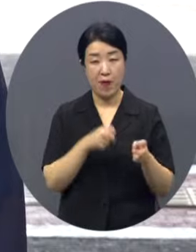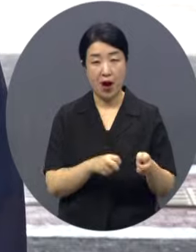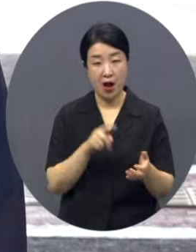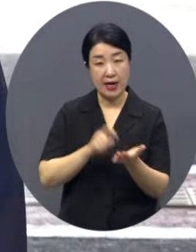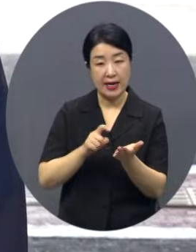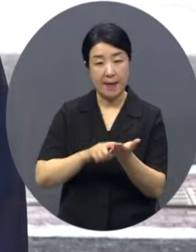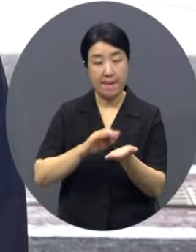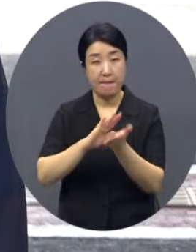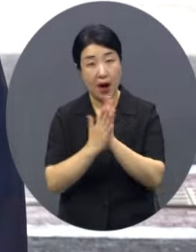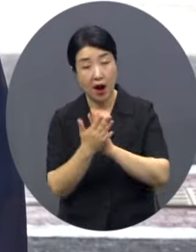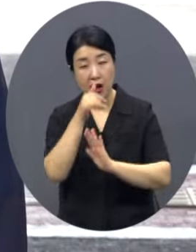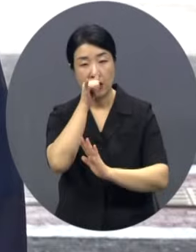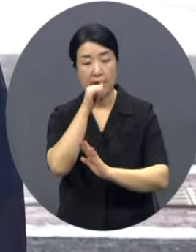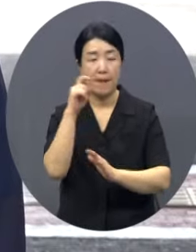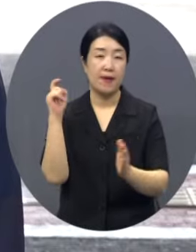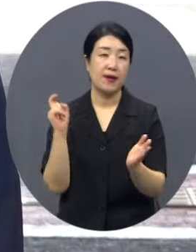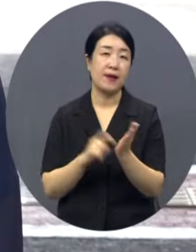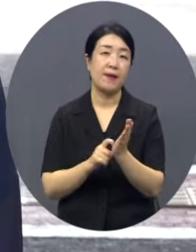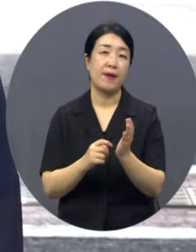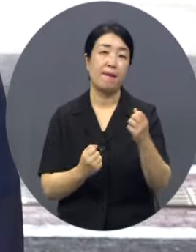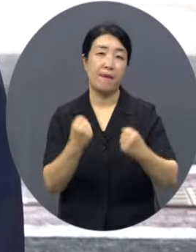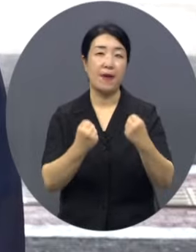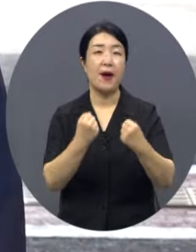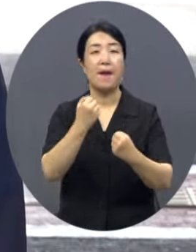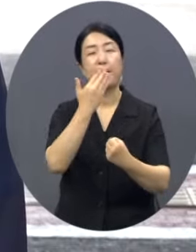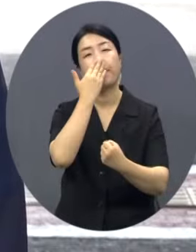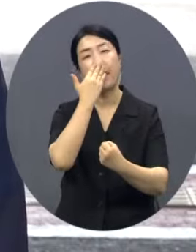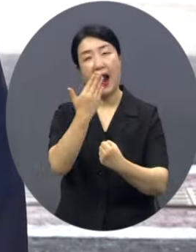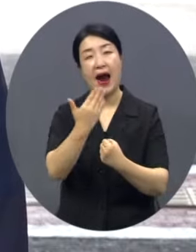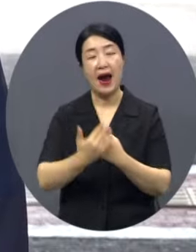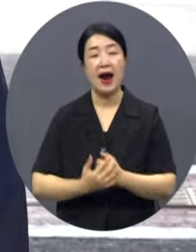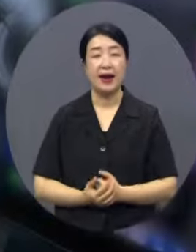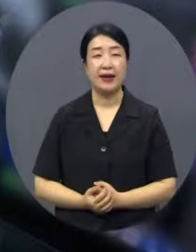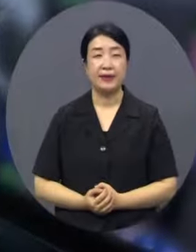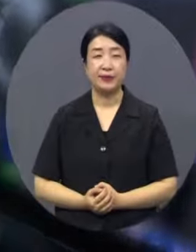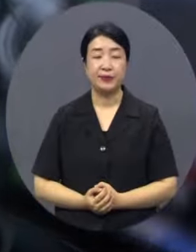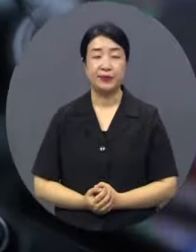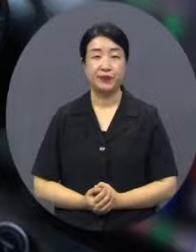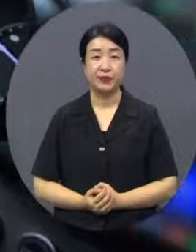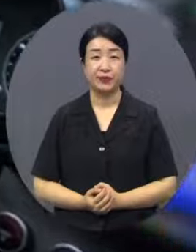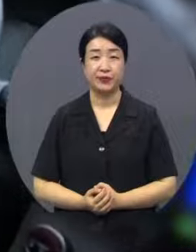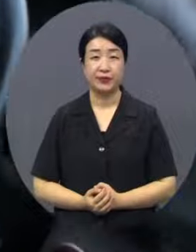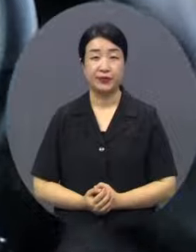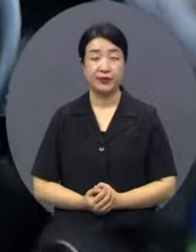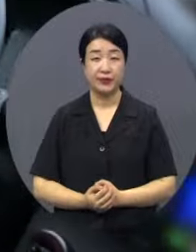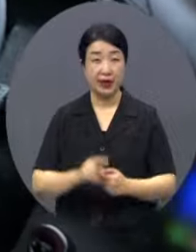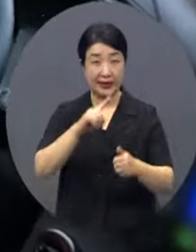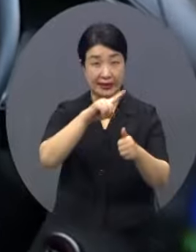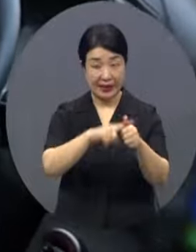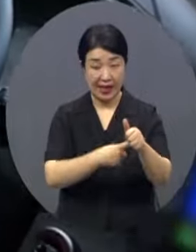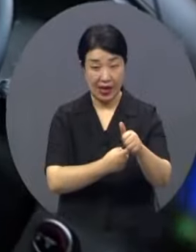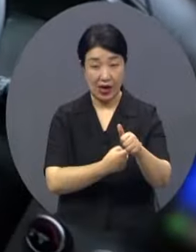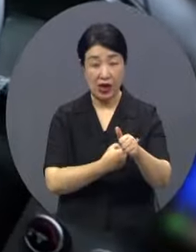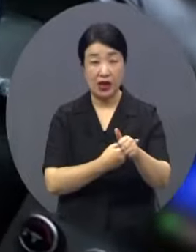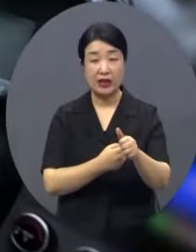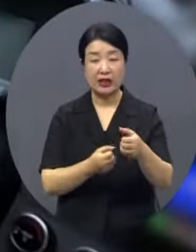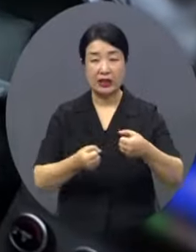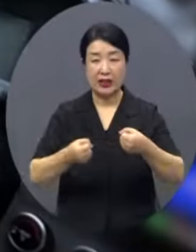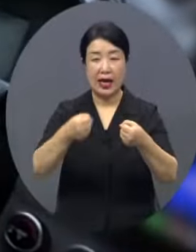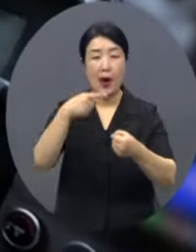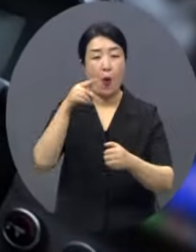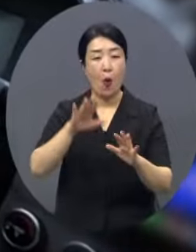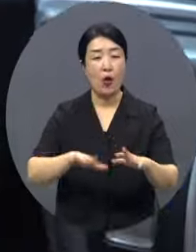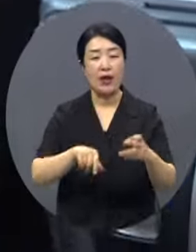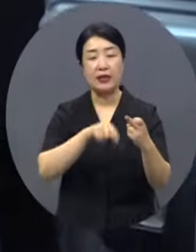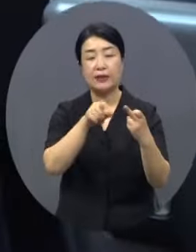상황에서는 변수에서는 즉각 대응할 수 있는 체계로 지금 운행한다고 보시면 됩니다. 탐나 자율차는 올해 말까지 시범